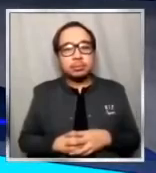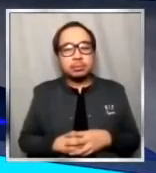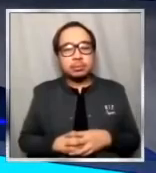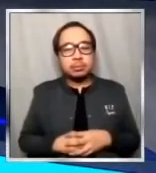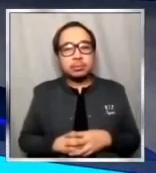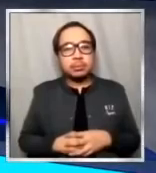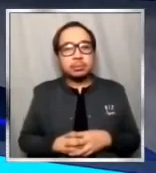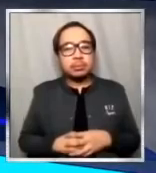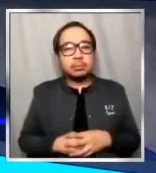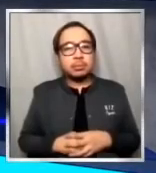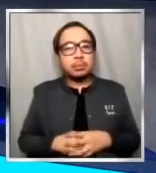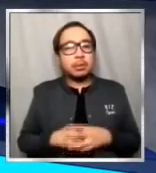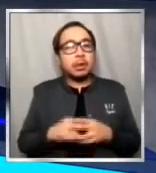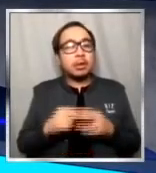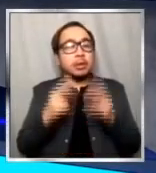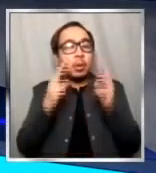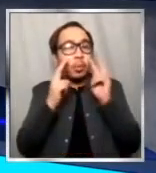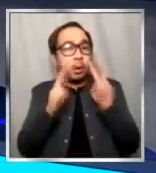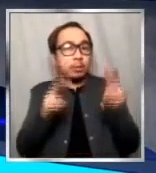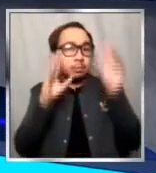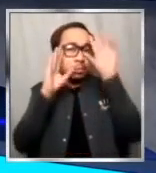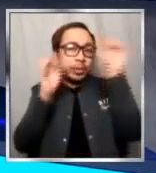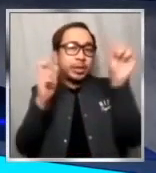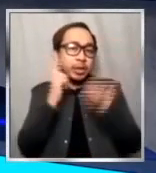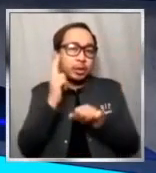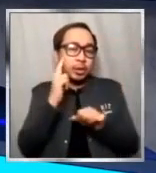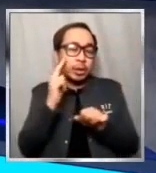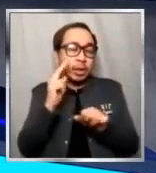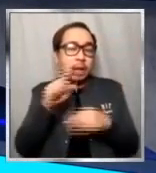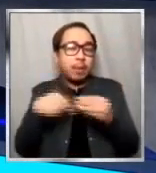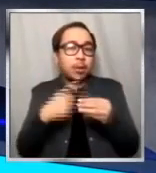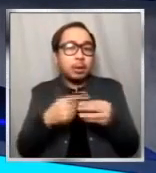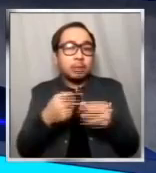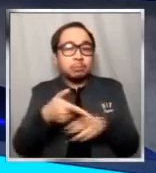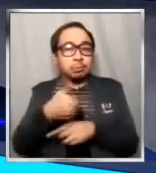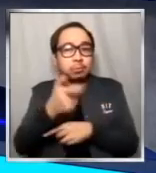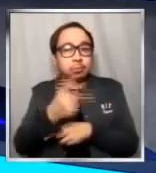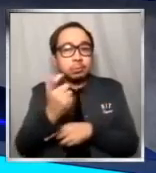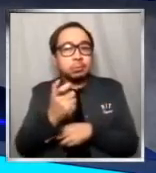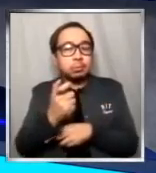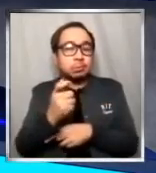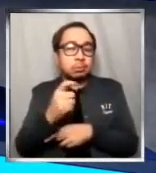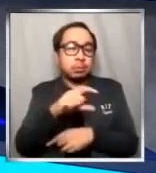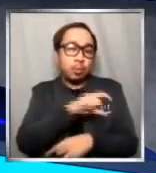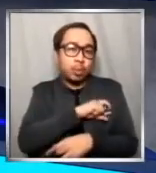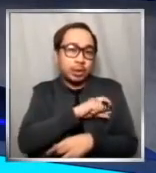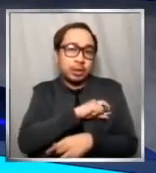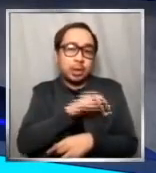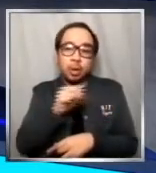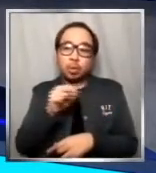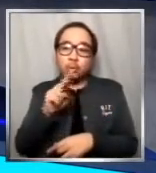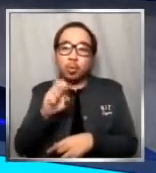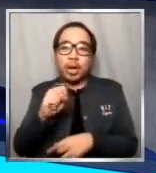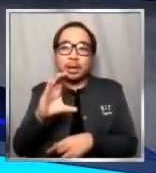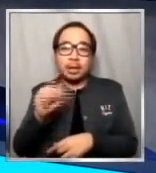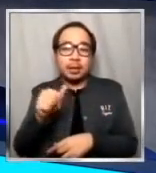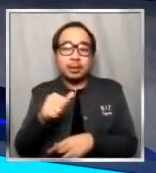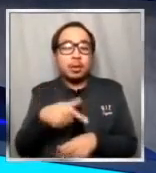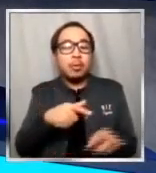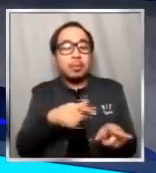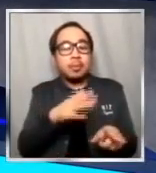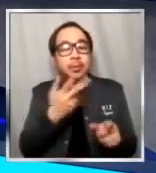Pinanood na rin po ni Pangulong Duterte yung walang pakundangan pamamaril ng pulis na si Jonel Nuesca sa Binaril Gregorio sa paniki